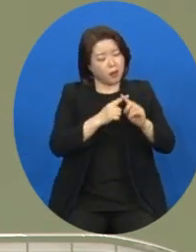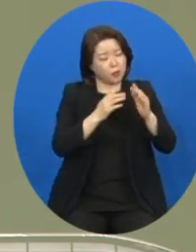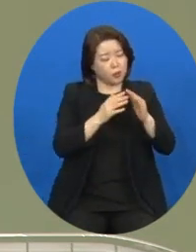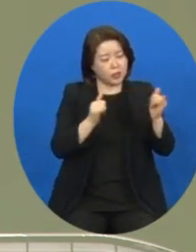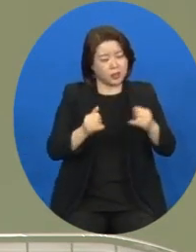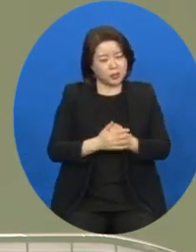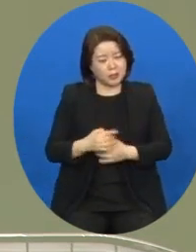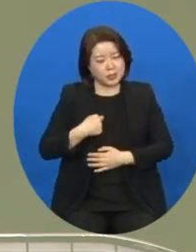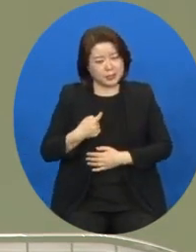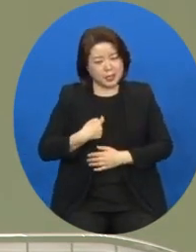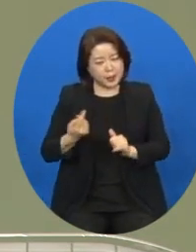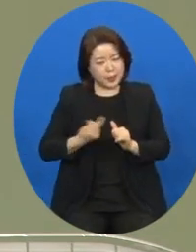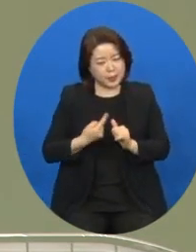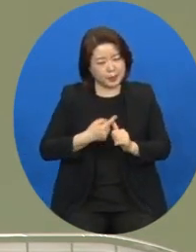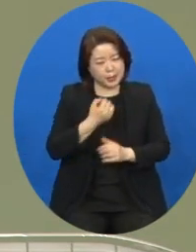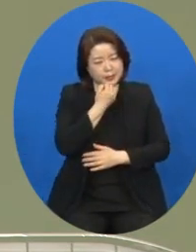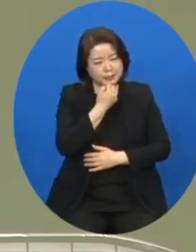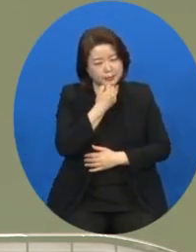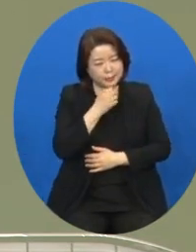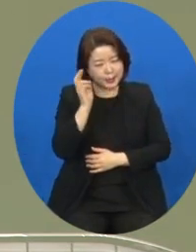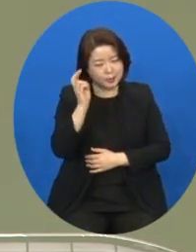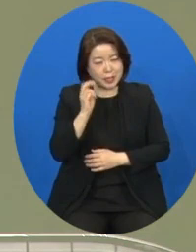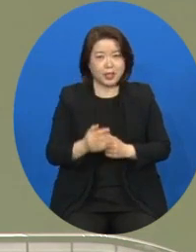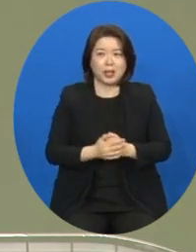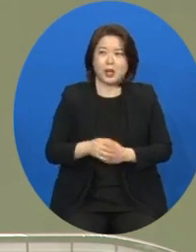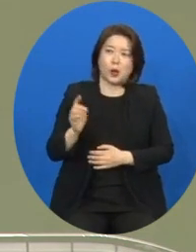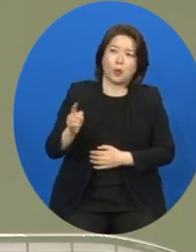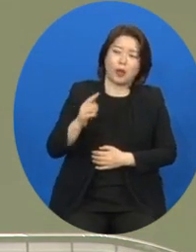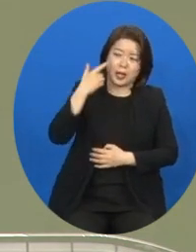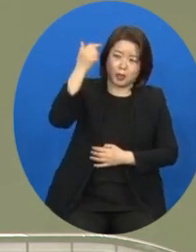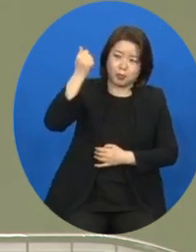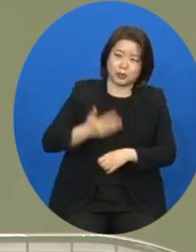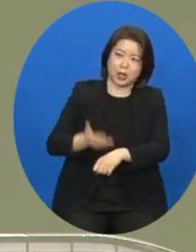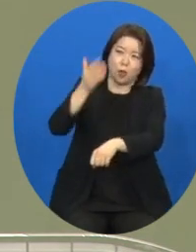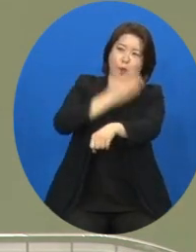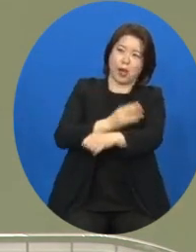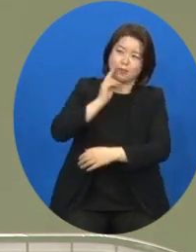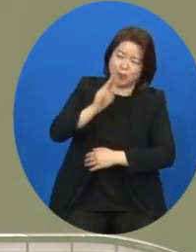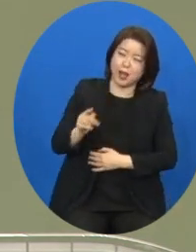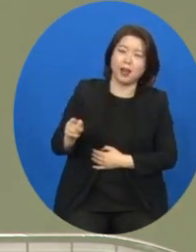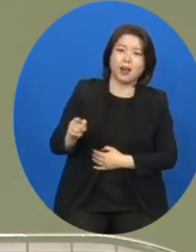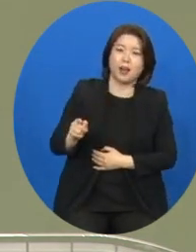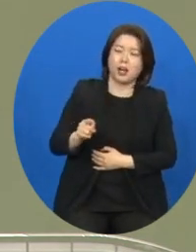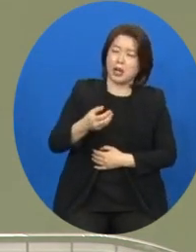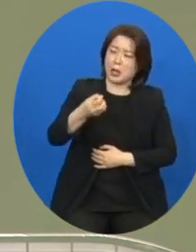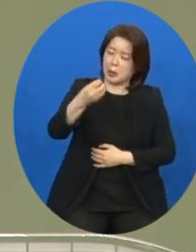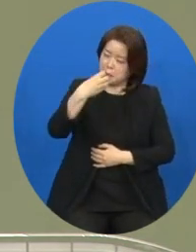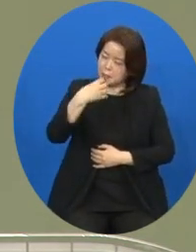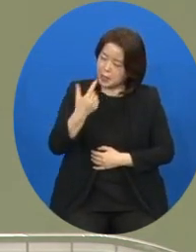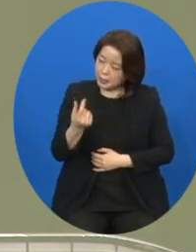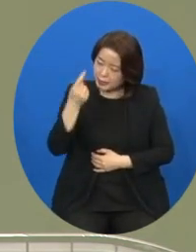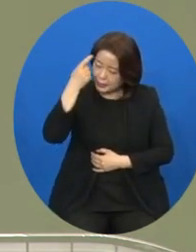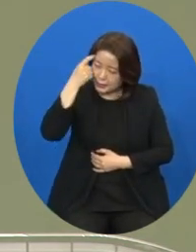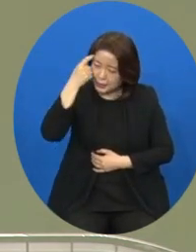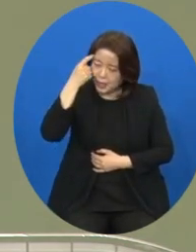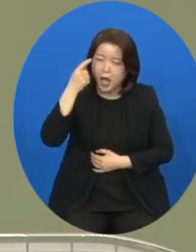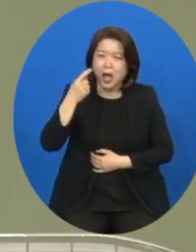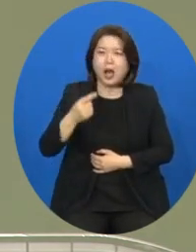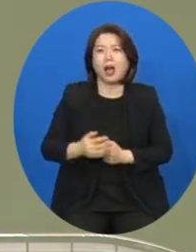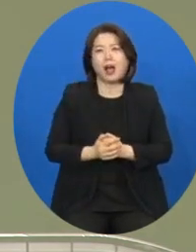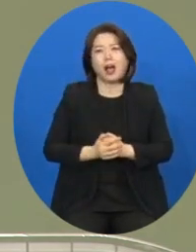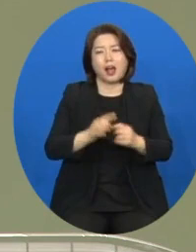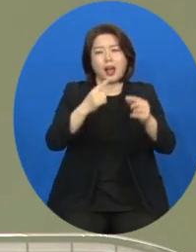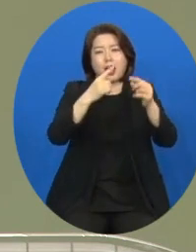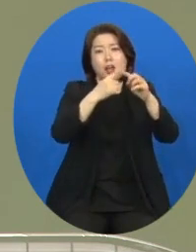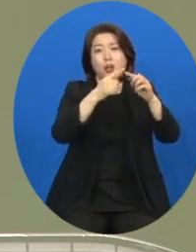얼마나 비웃을까? 야, 목사님 뻥도 대단하다. 그러지 않을까? 도무지 표는